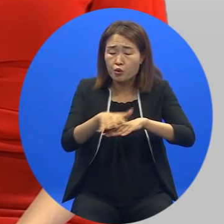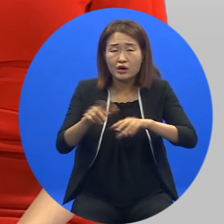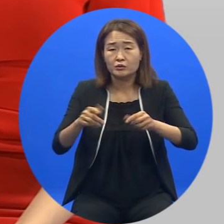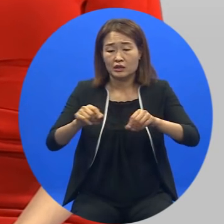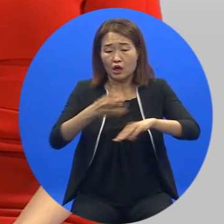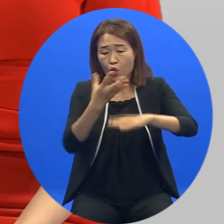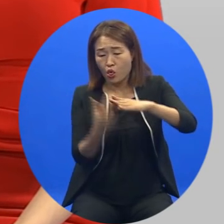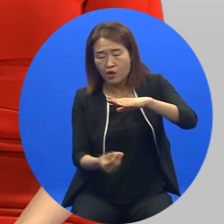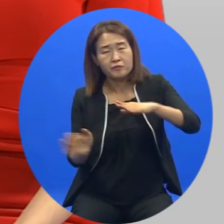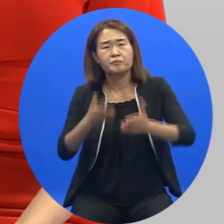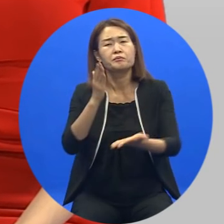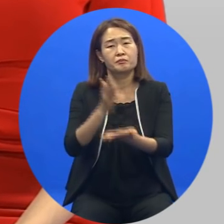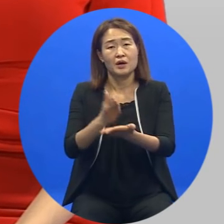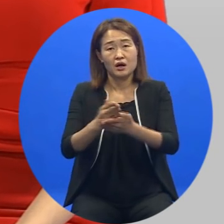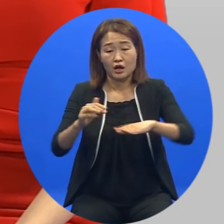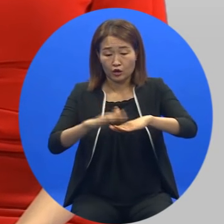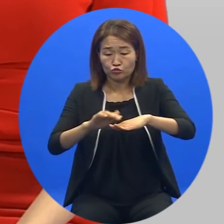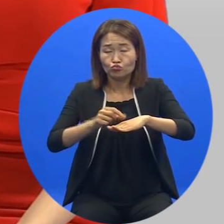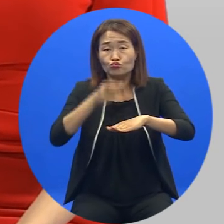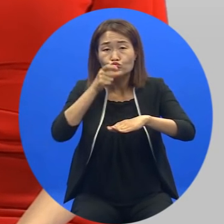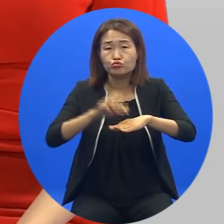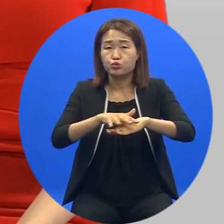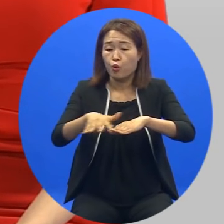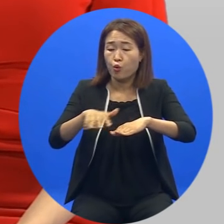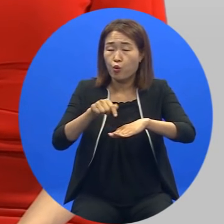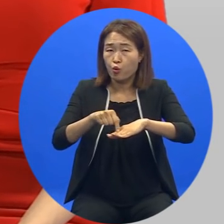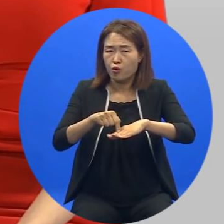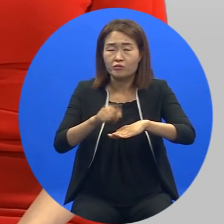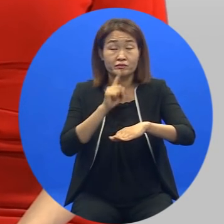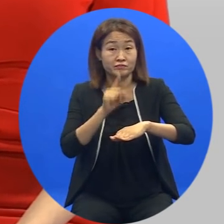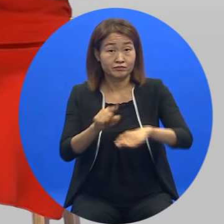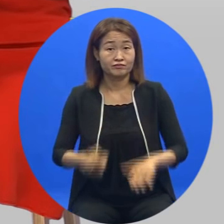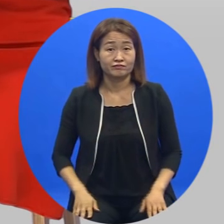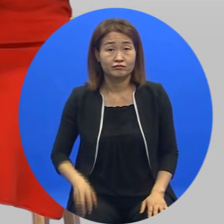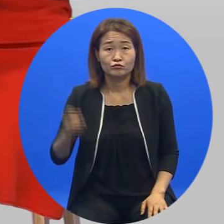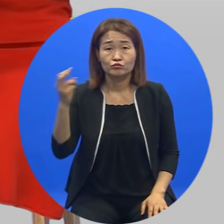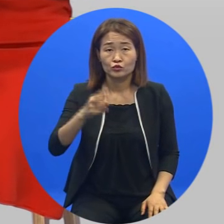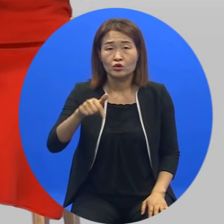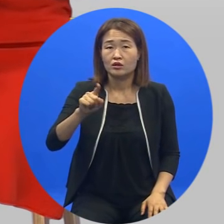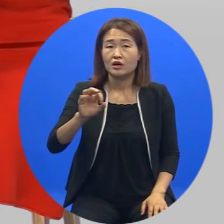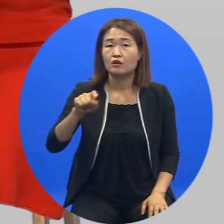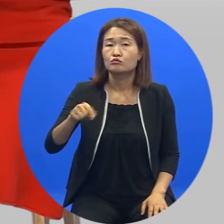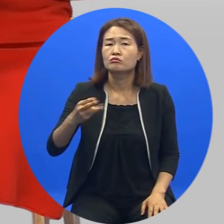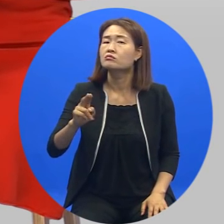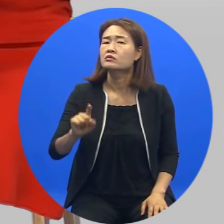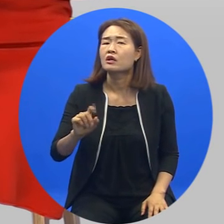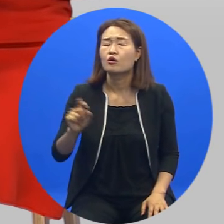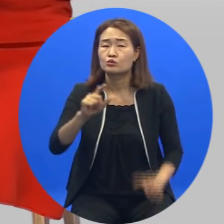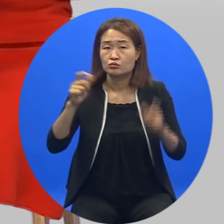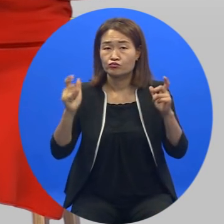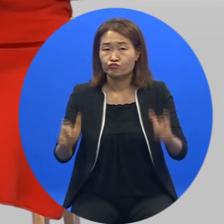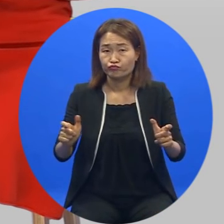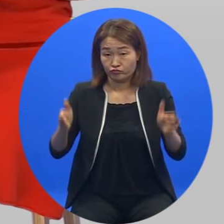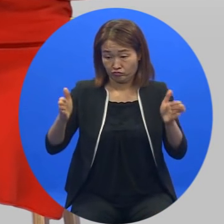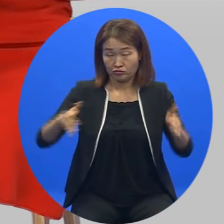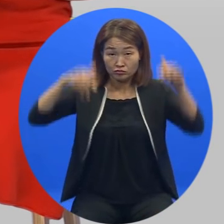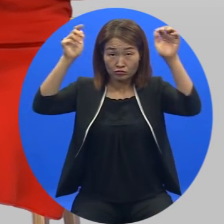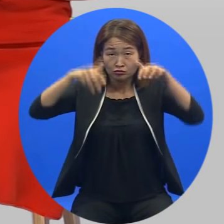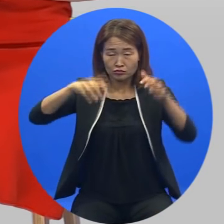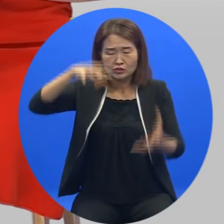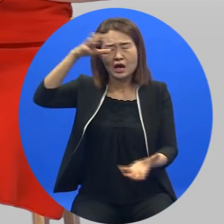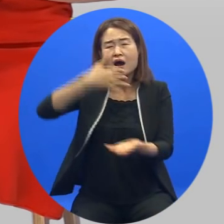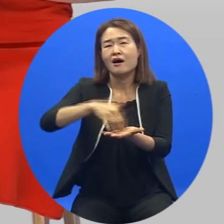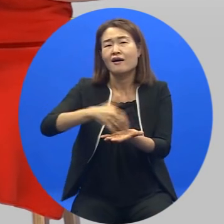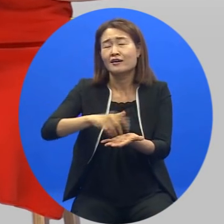땅속으로 스며들지 않고 땅 표면에 괜 물의 깊이를 말합니다. 또한 강우량은 어떤 지역에 일정 기간 동안 내린